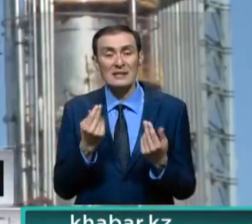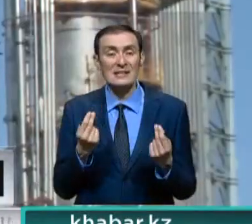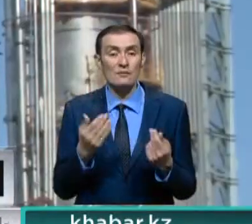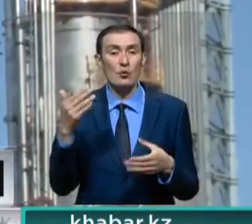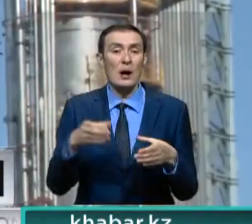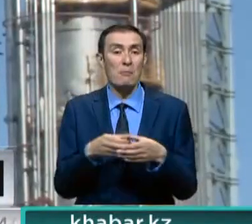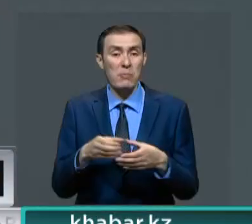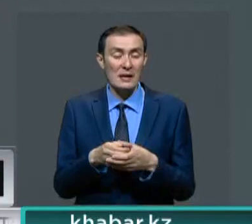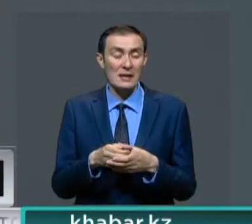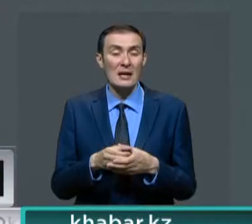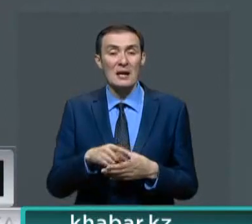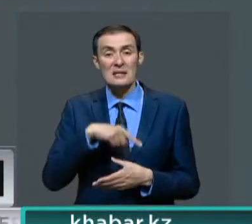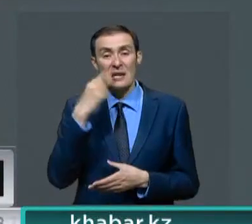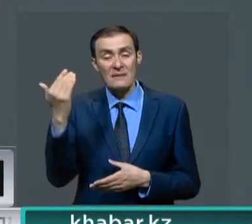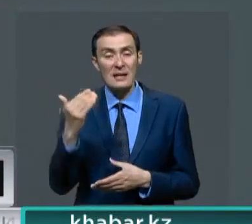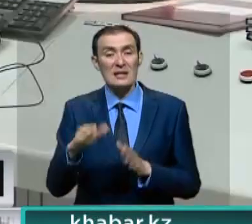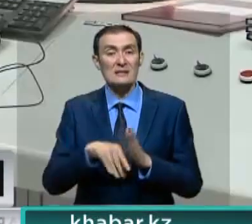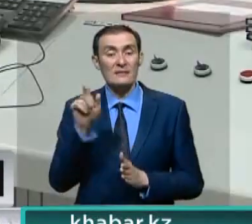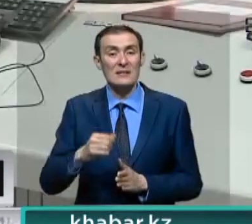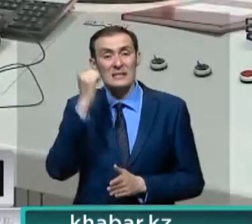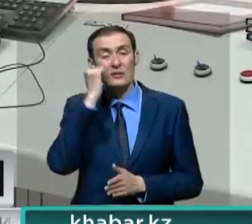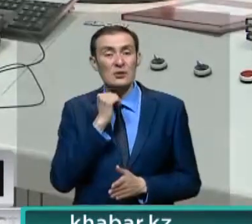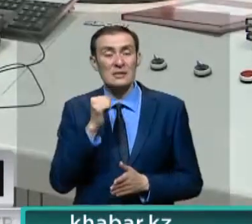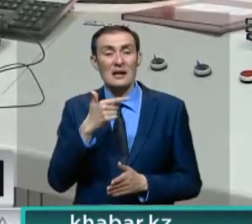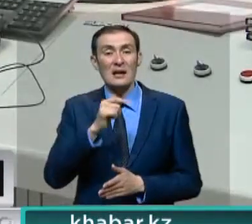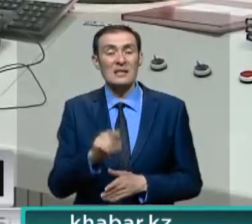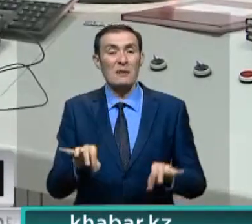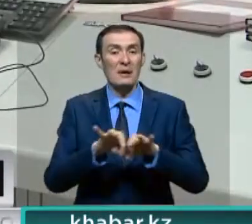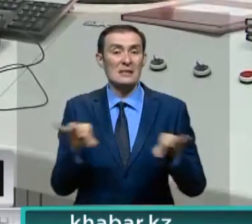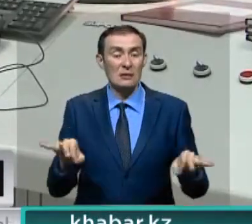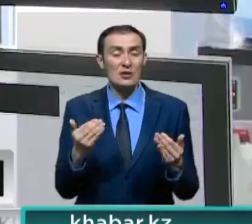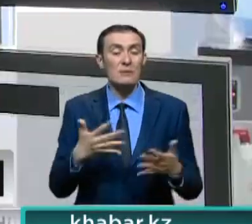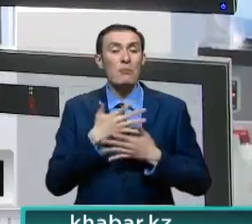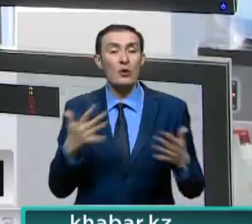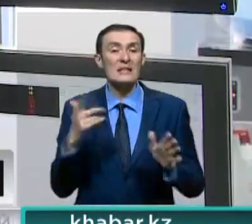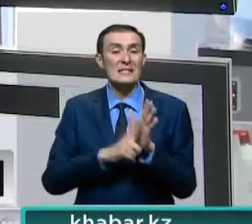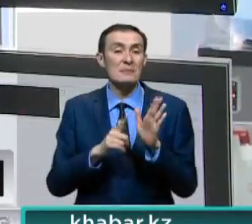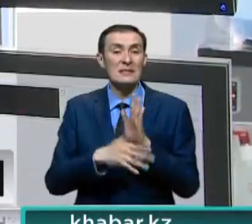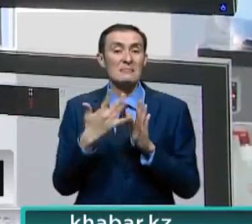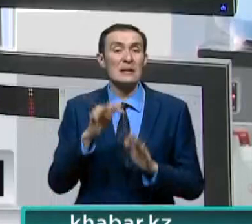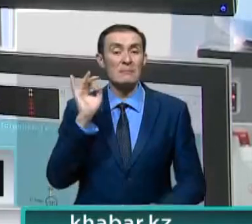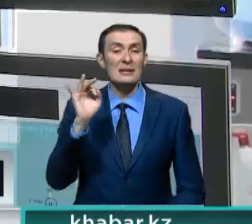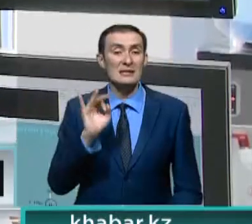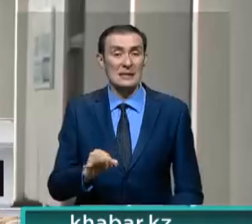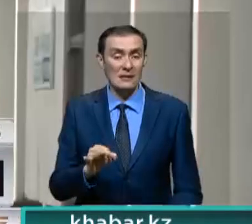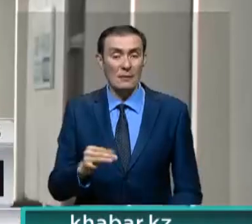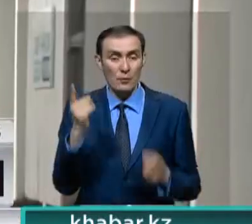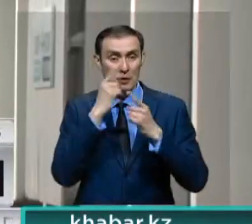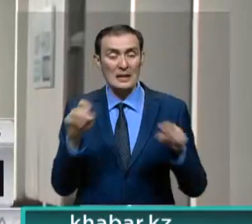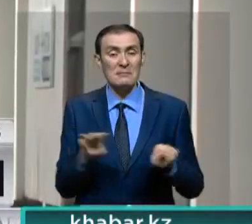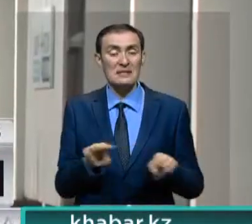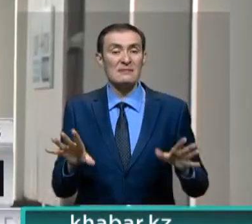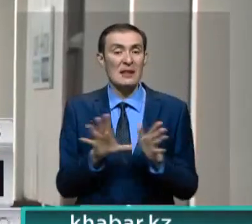газового оператора, заявили сенаторы, уровень изношенности газовых магистралей по стране превысил 75%. По